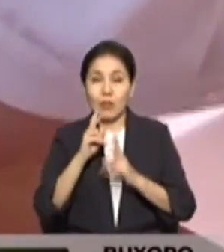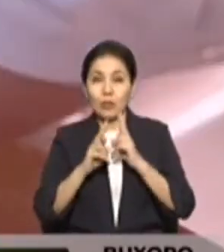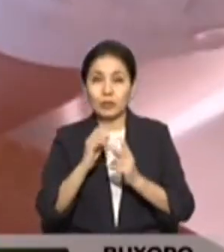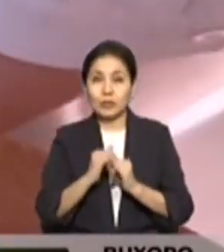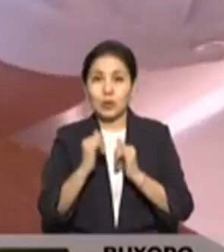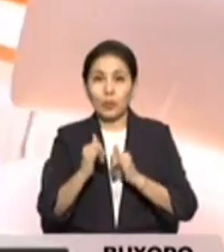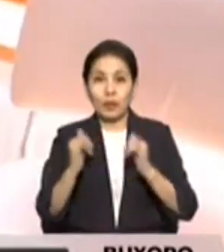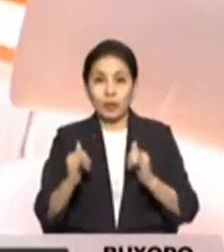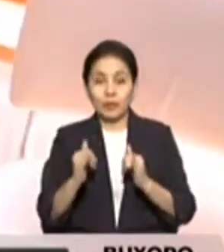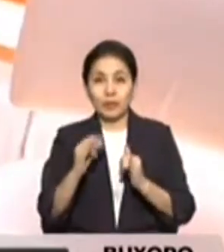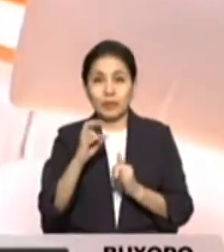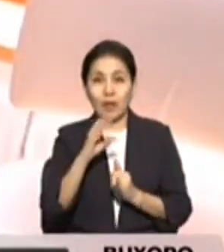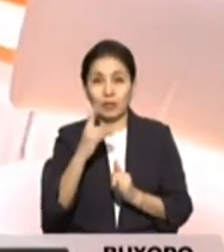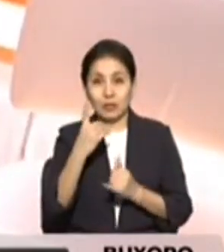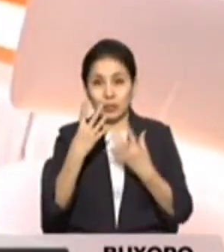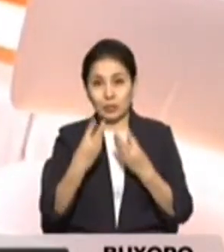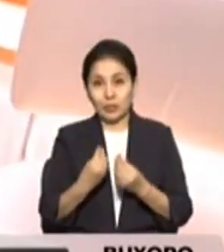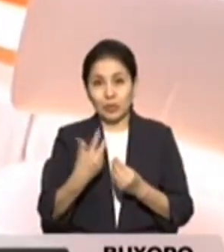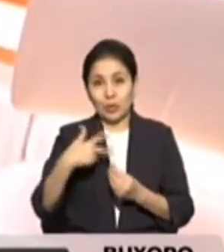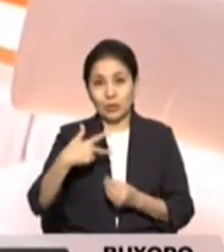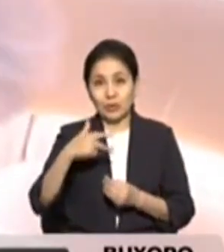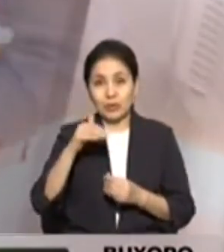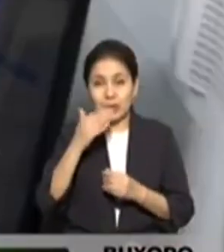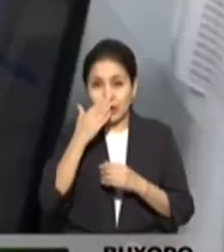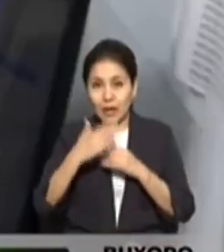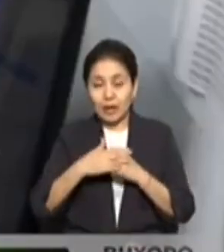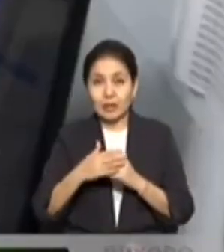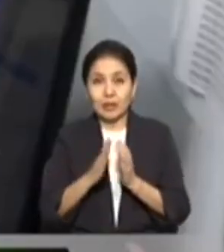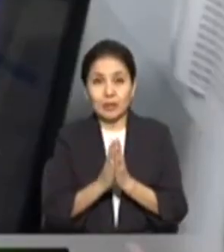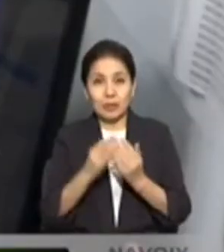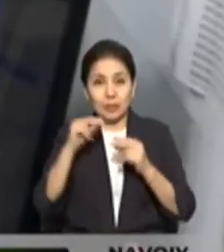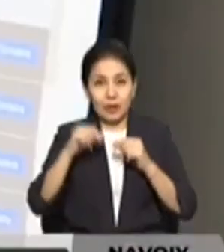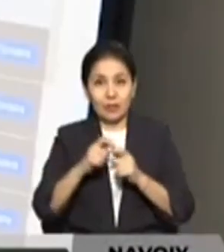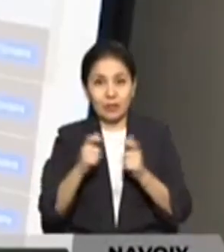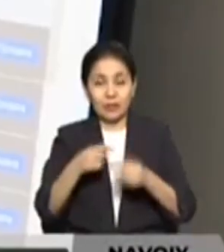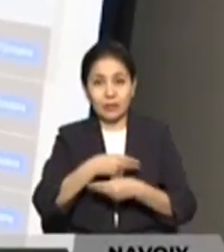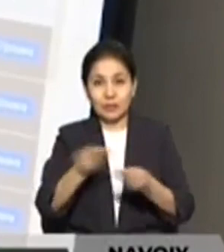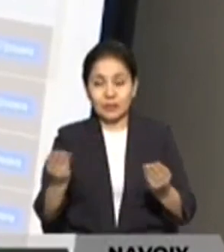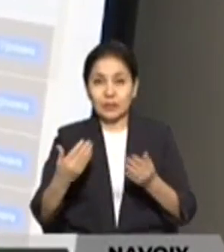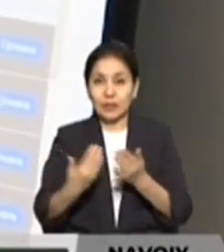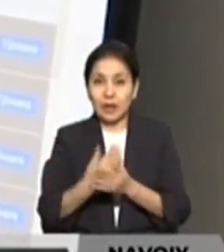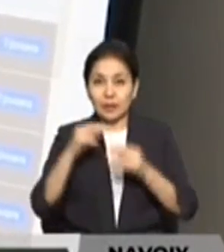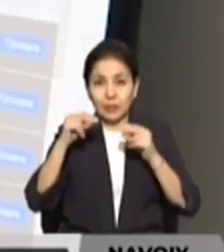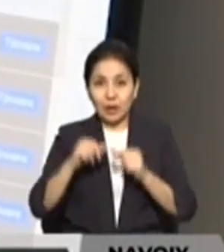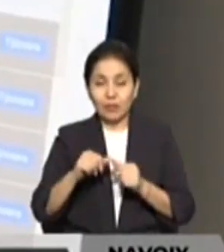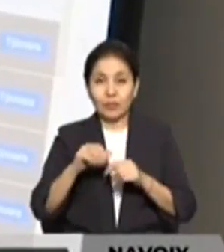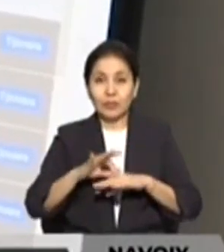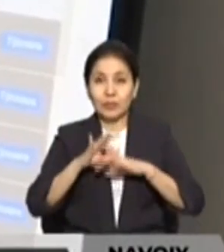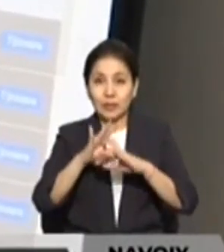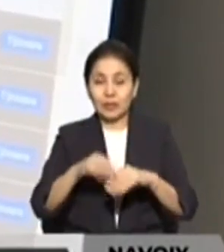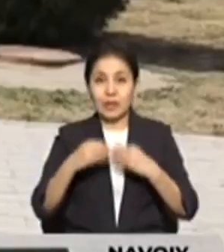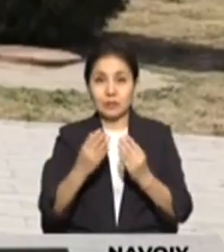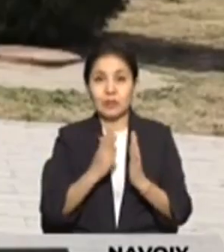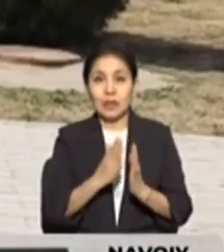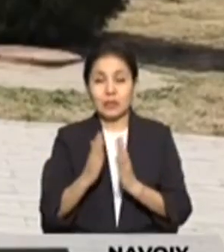tobora ko'paymoqda. Navruza bir kunda kamiga 30 ga yaqin guvohnomani egasiga topshiradi. Yangi haydovchilik guvohnomalarini yetkazib berish